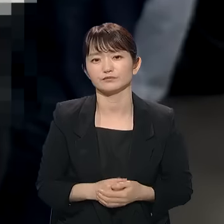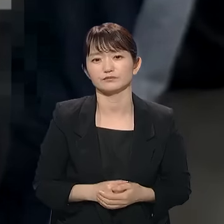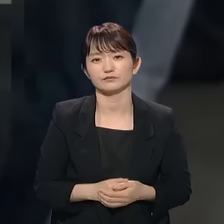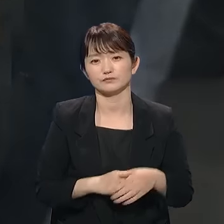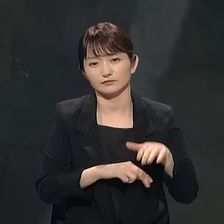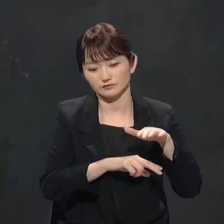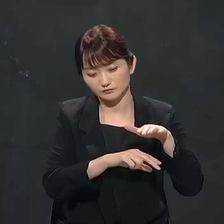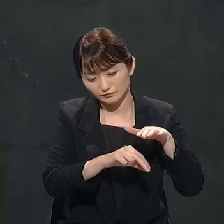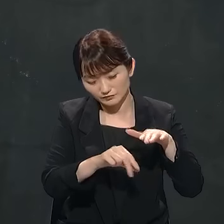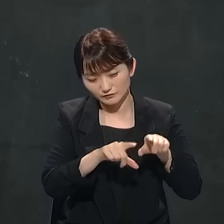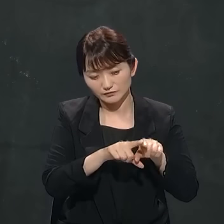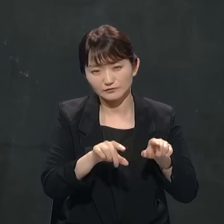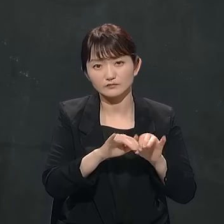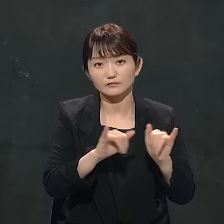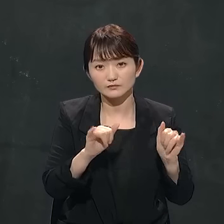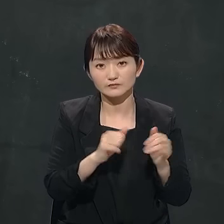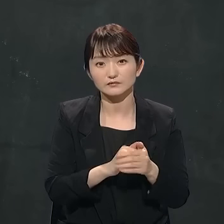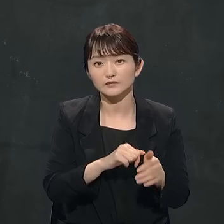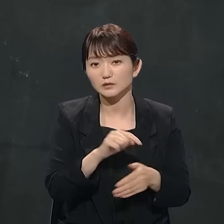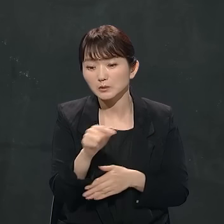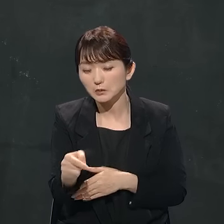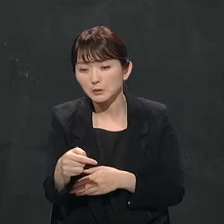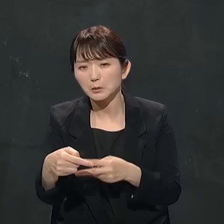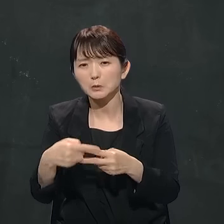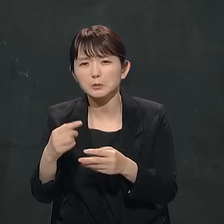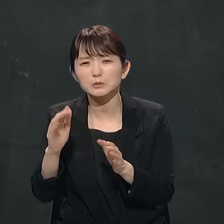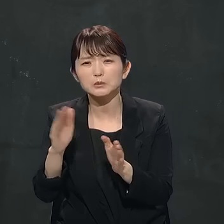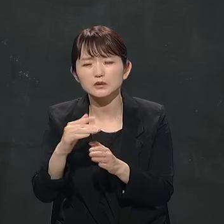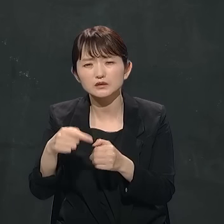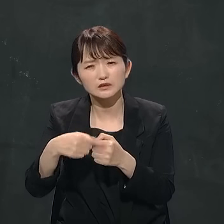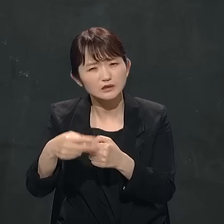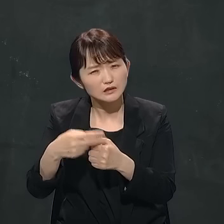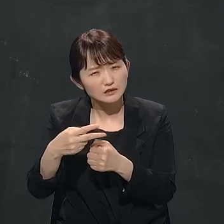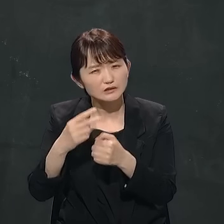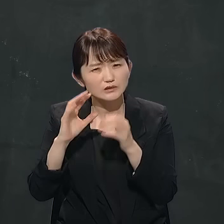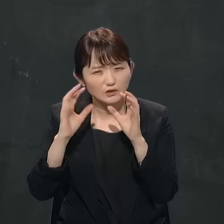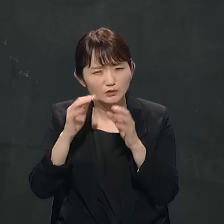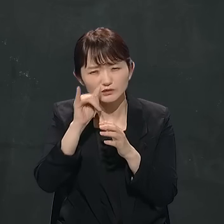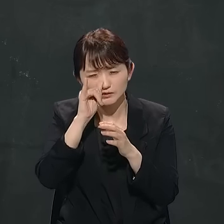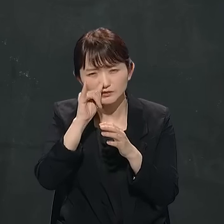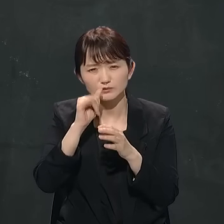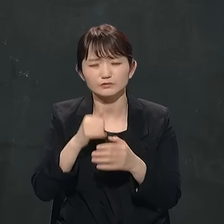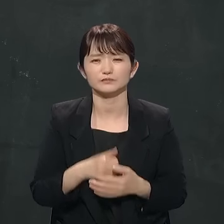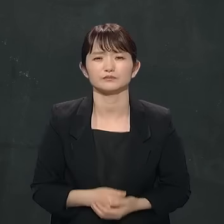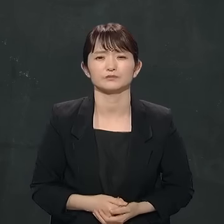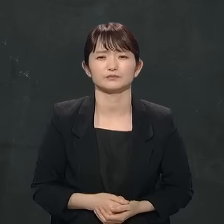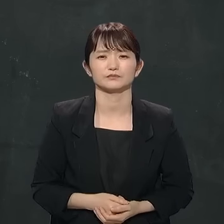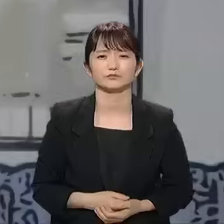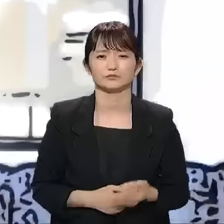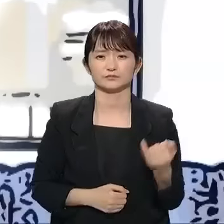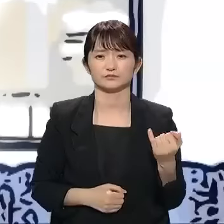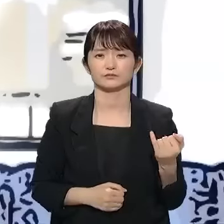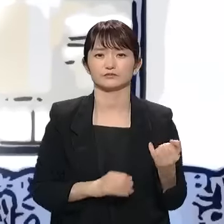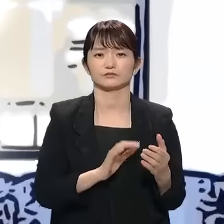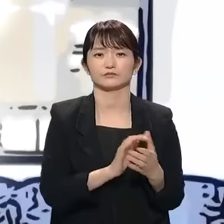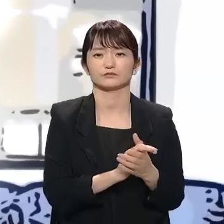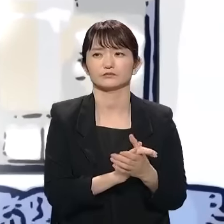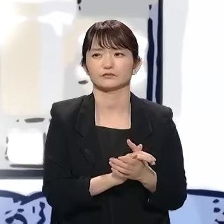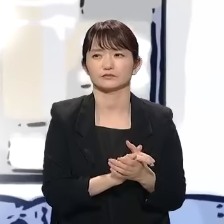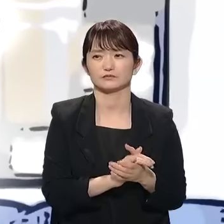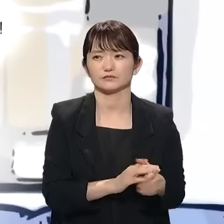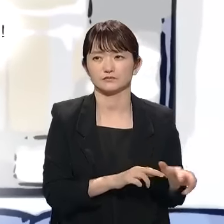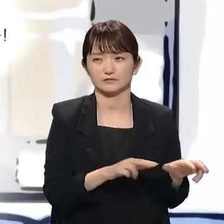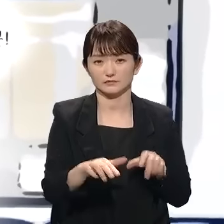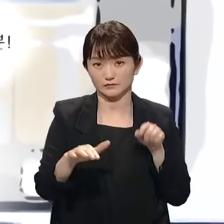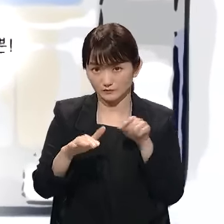지하철에는 일반 승객들뿐만 아니라 바로 옆에 초등학교 저학년으로 보이는 어린이들도 타고 있었습니다. 여자친구는 바로 조치가 필요할